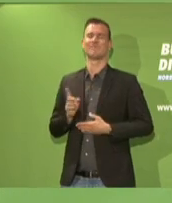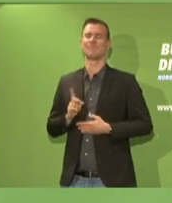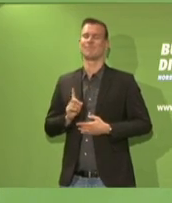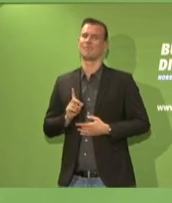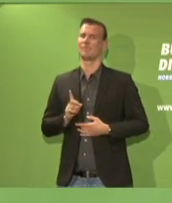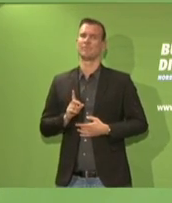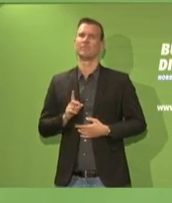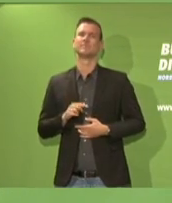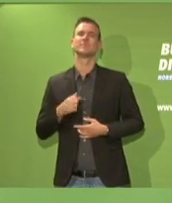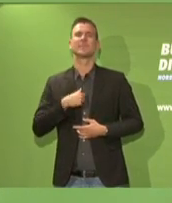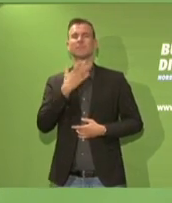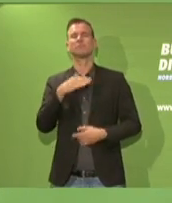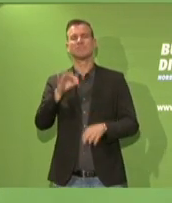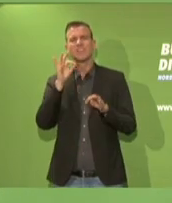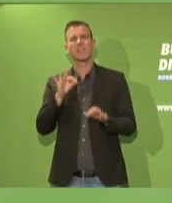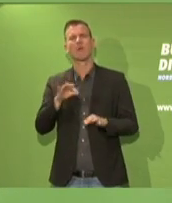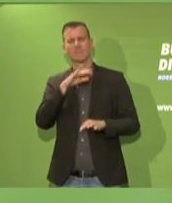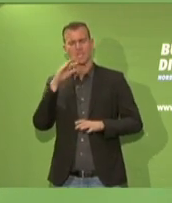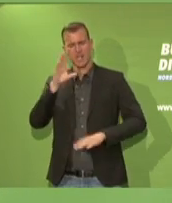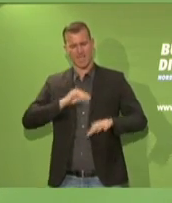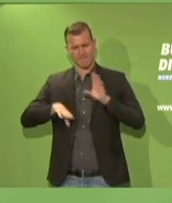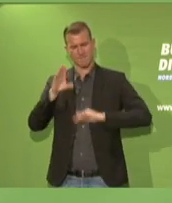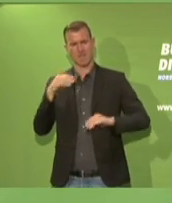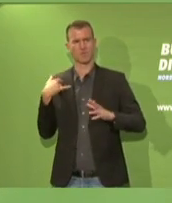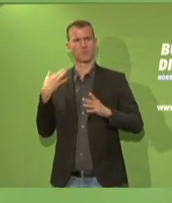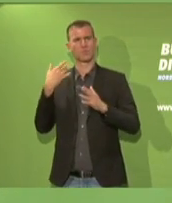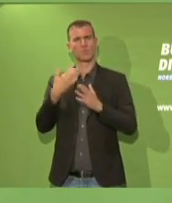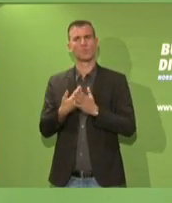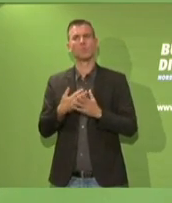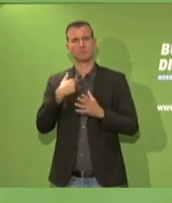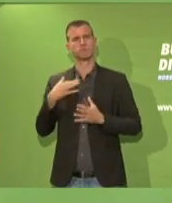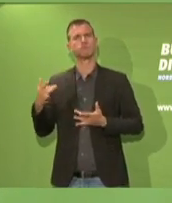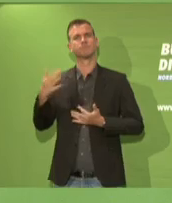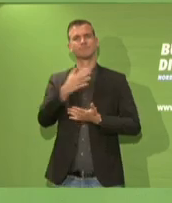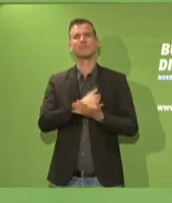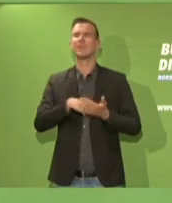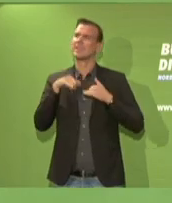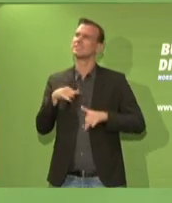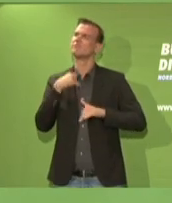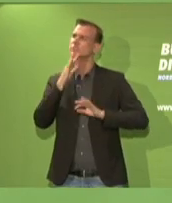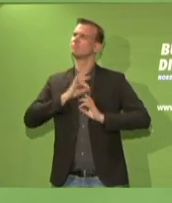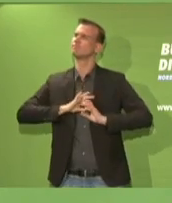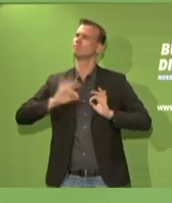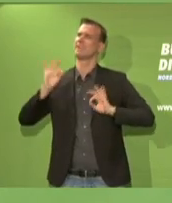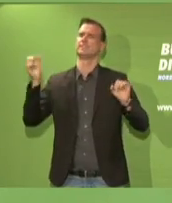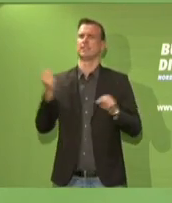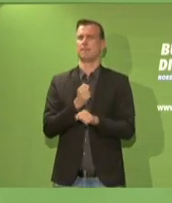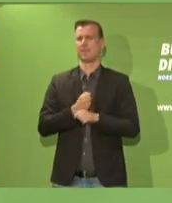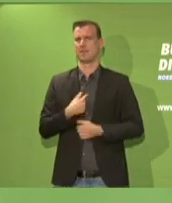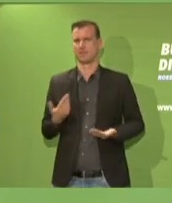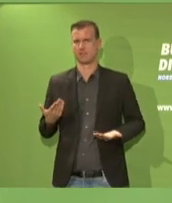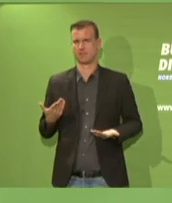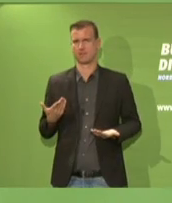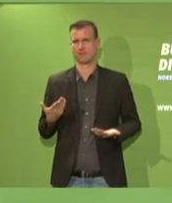ganz genau die viele Erfahrungen, die ich gesammelt habe, genau fürs Verändern, genau fürs Verbessern einsetzen. Ich bin